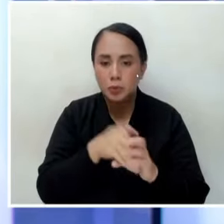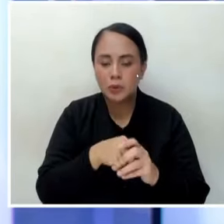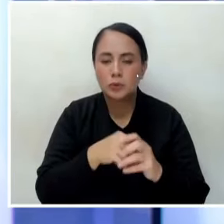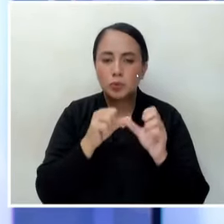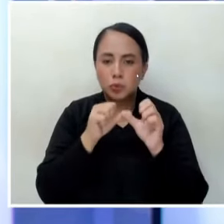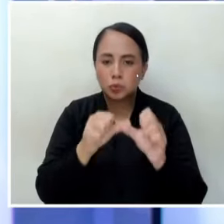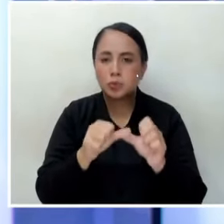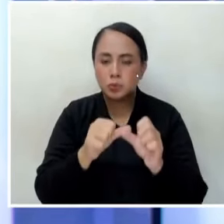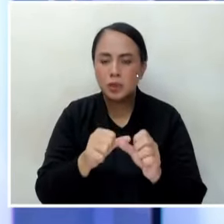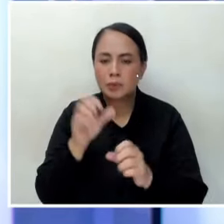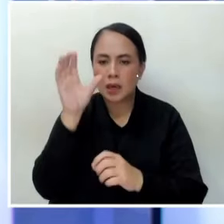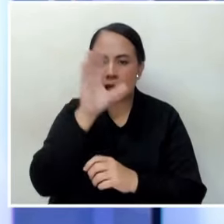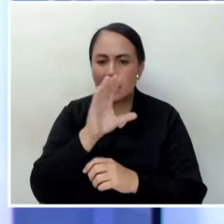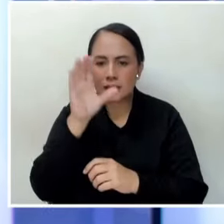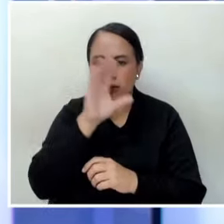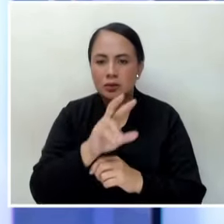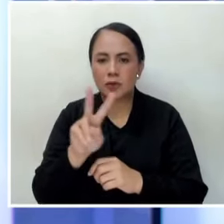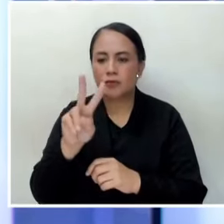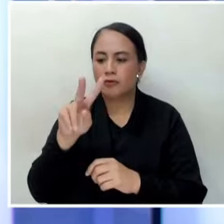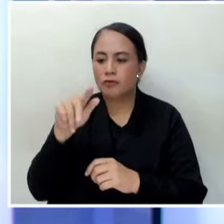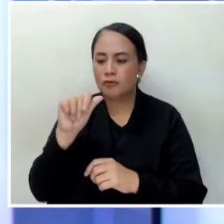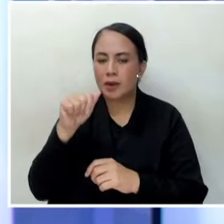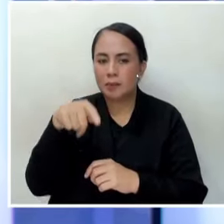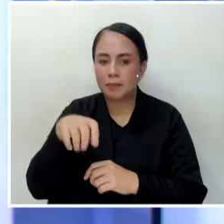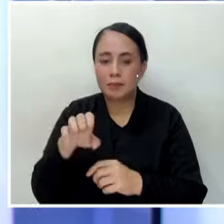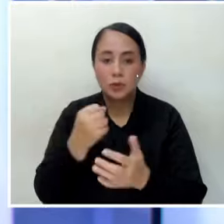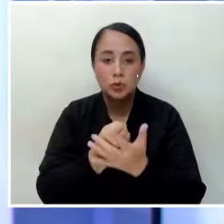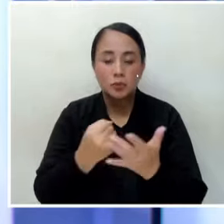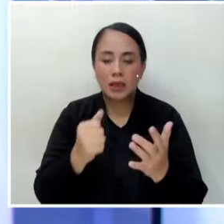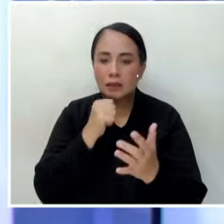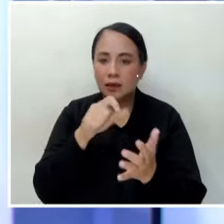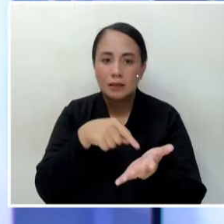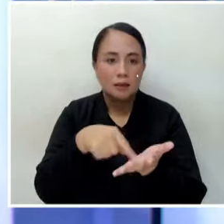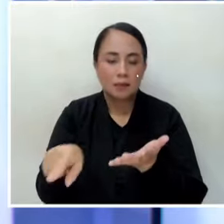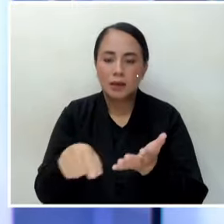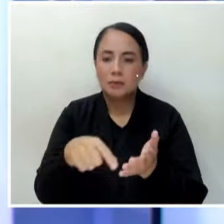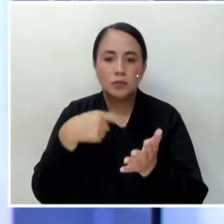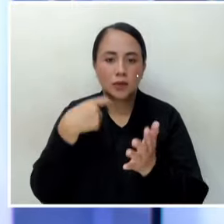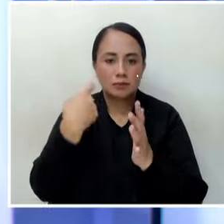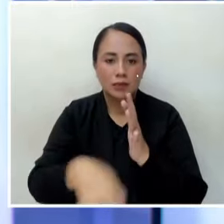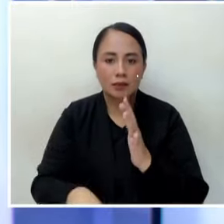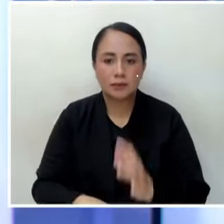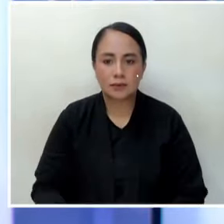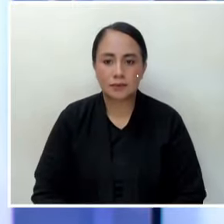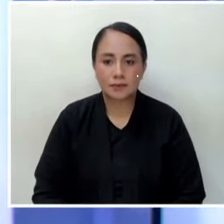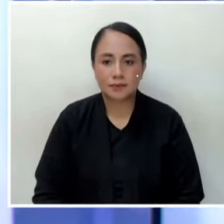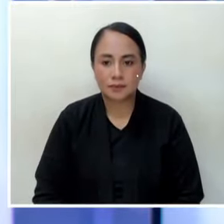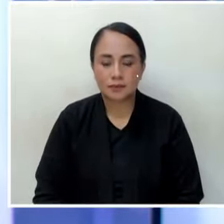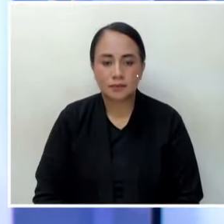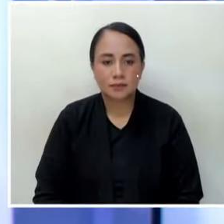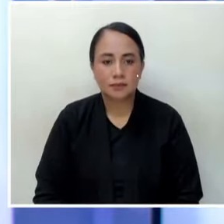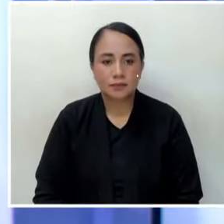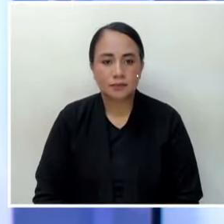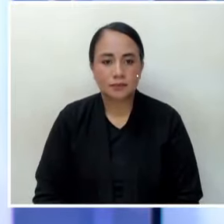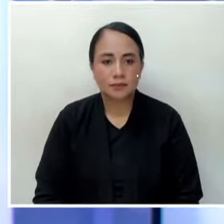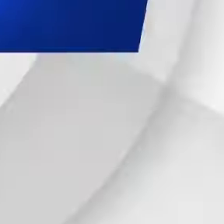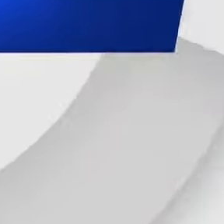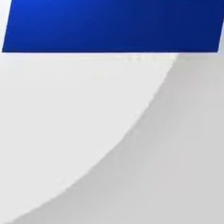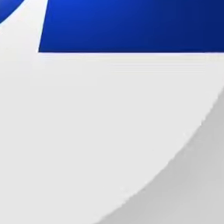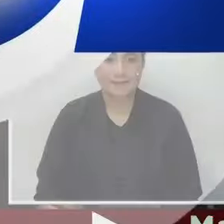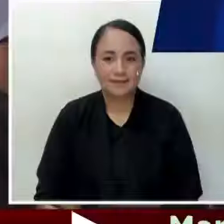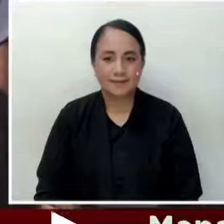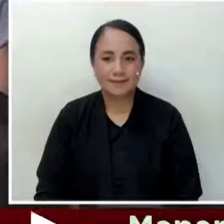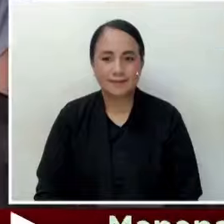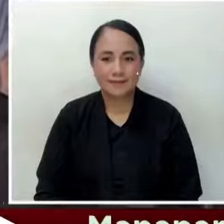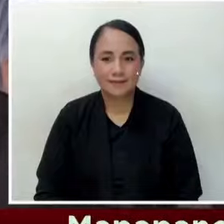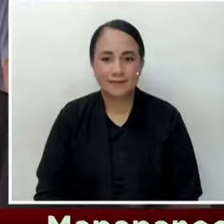na pagtugil sa mga vape supplier na hindi nagbabayad ng tamang buwis. Nagpapatrol, Ron Cruz.